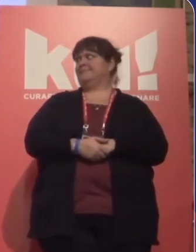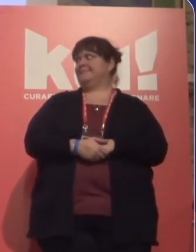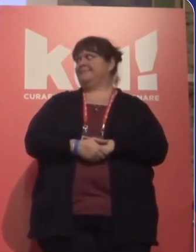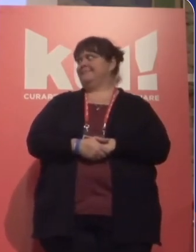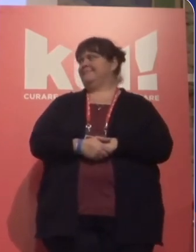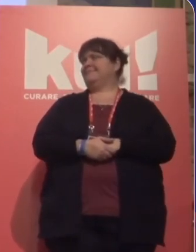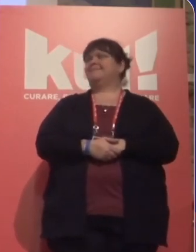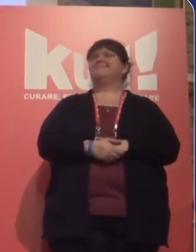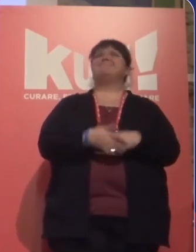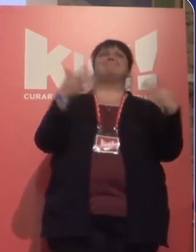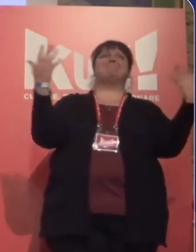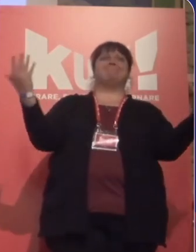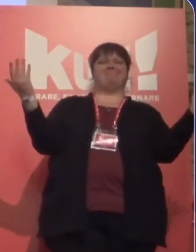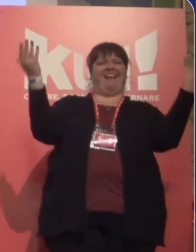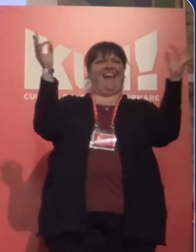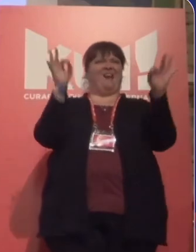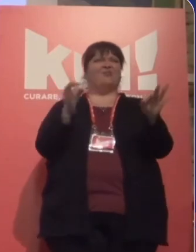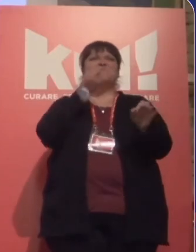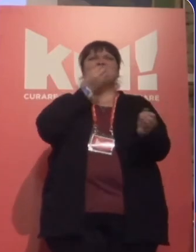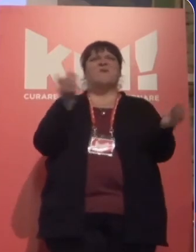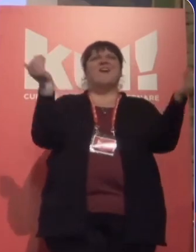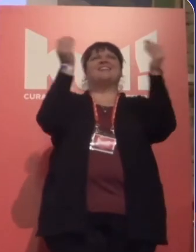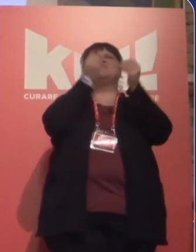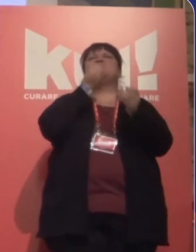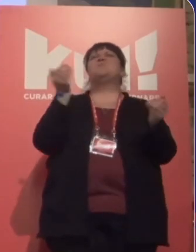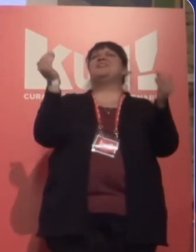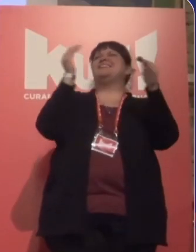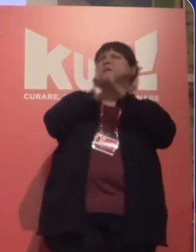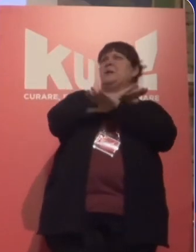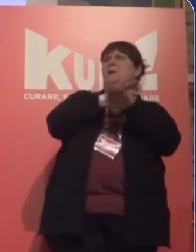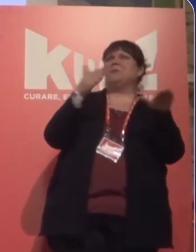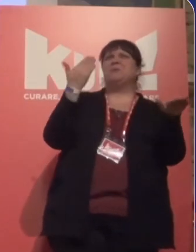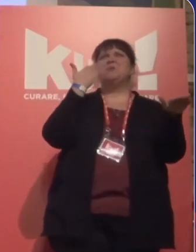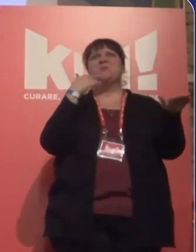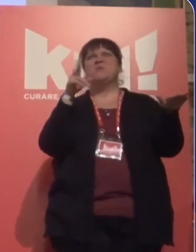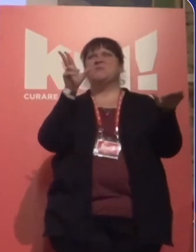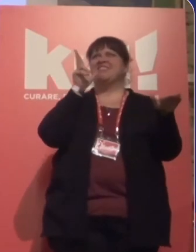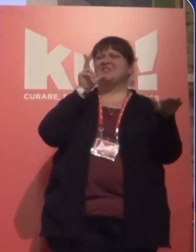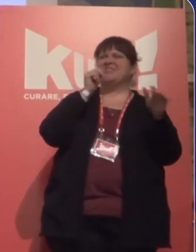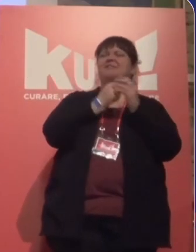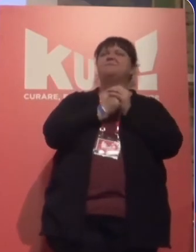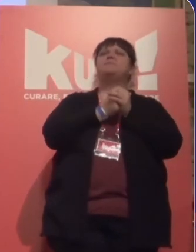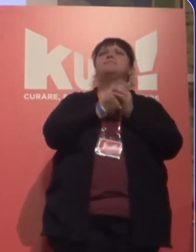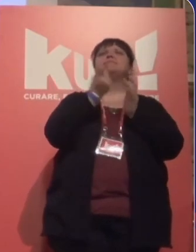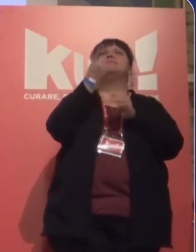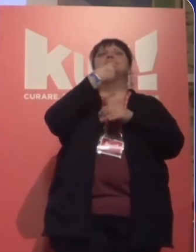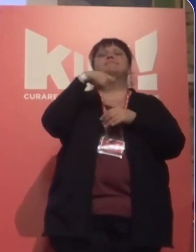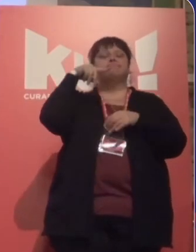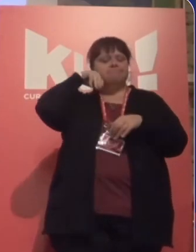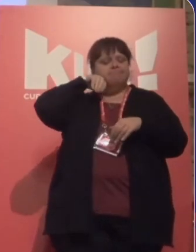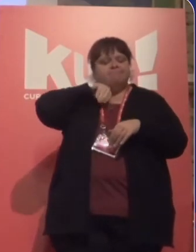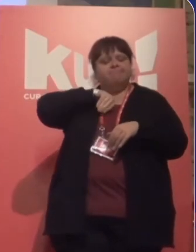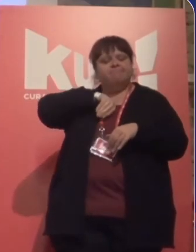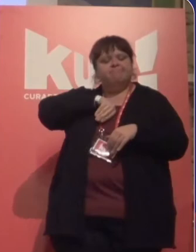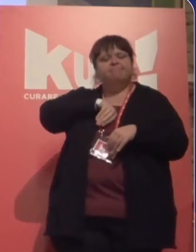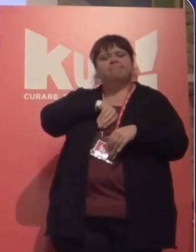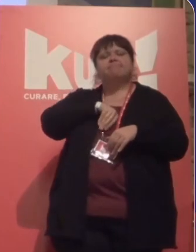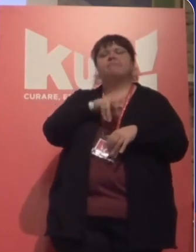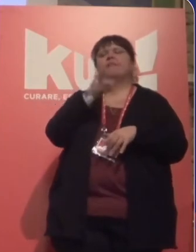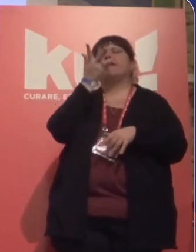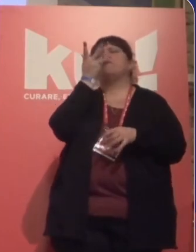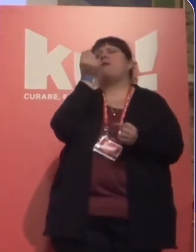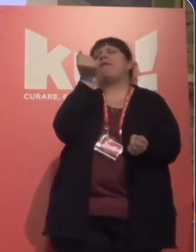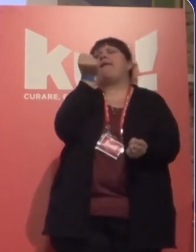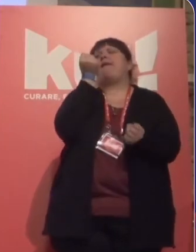eccoci buonasera buonasera a tutti a tutti abbiamo una grande voglia di ricominciare di